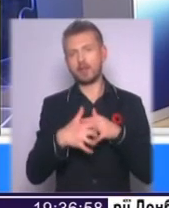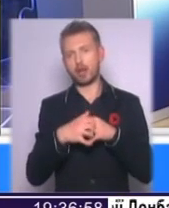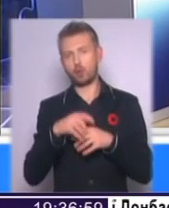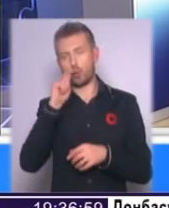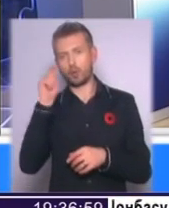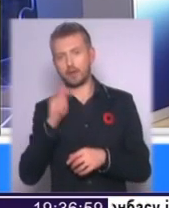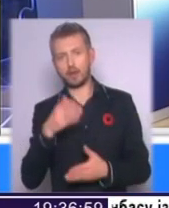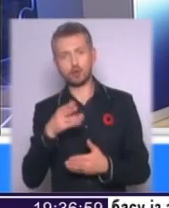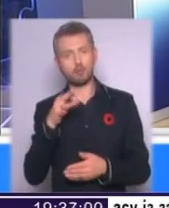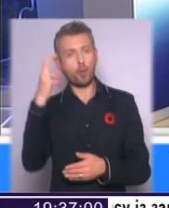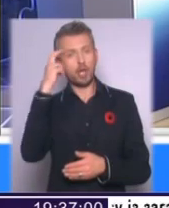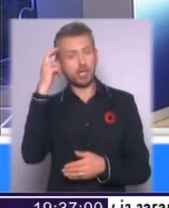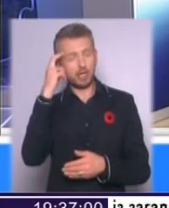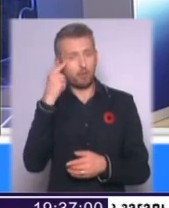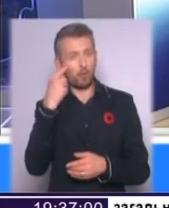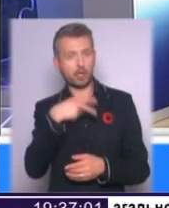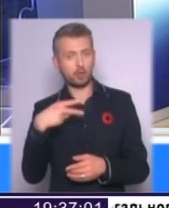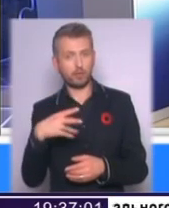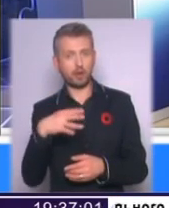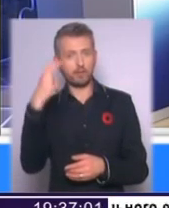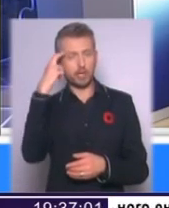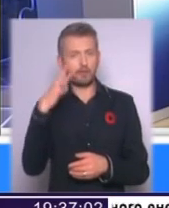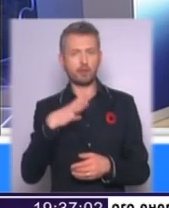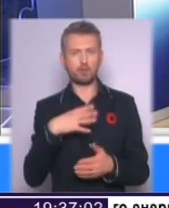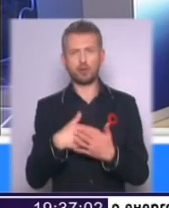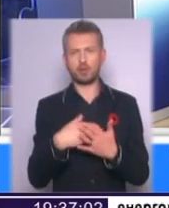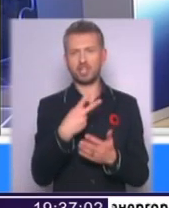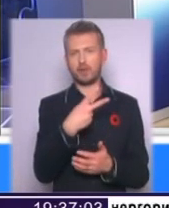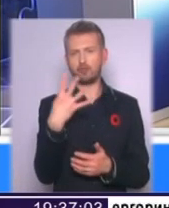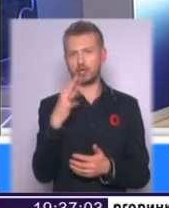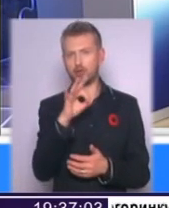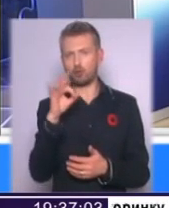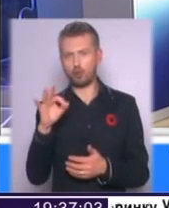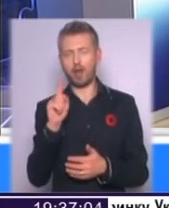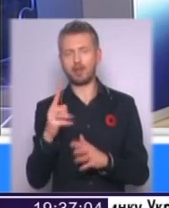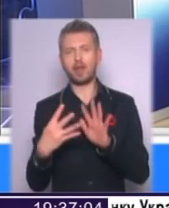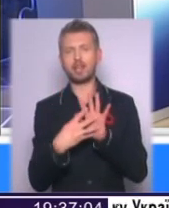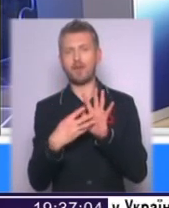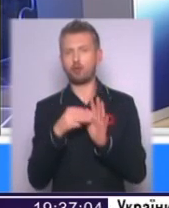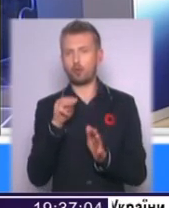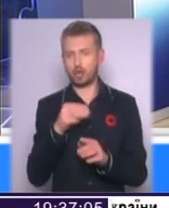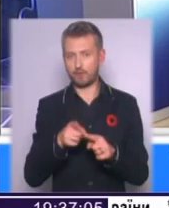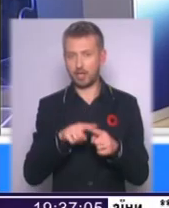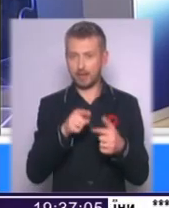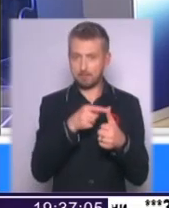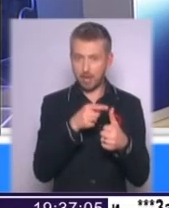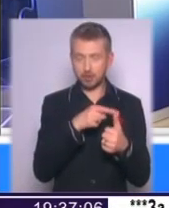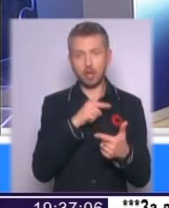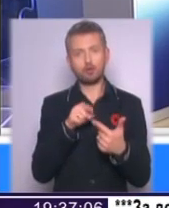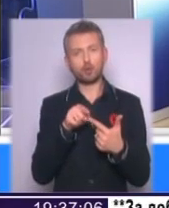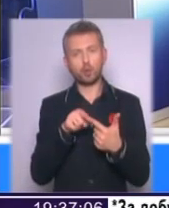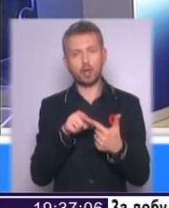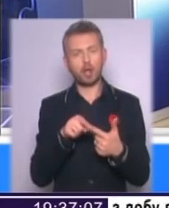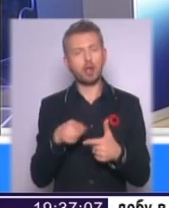Києву орієнтуватись, то в Києві було десь 24 години з копійками, але вже 9 травня. Це перше. Друге,